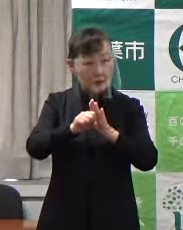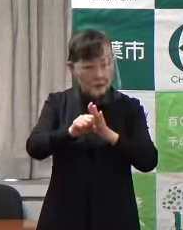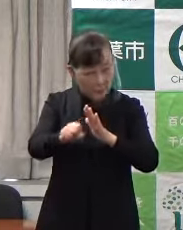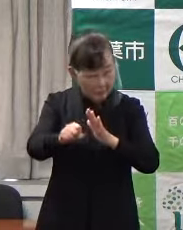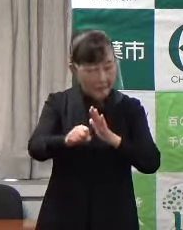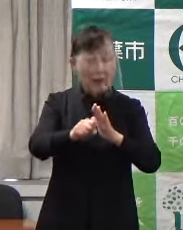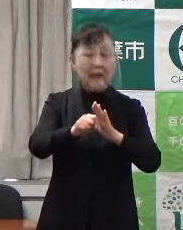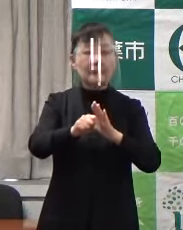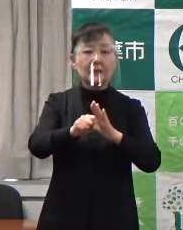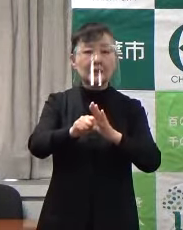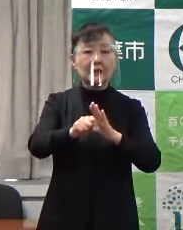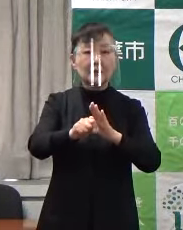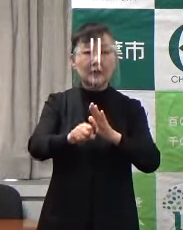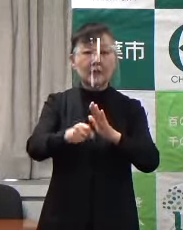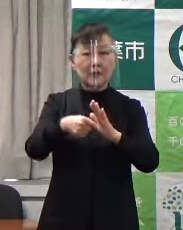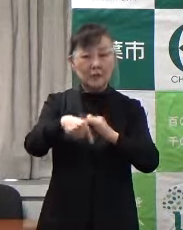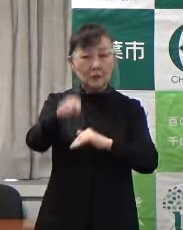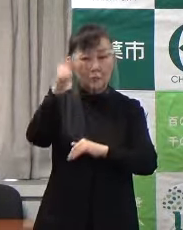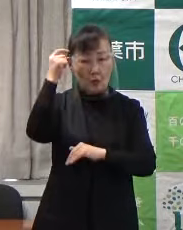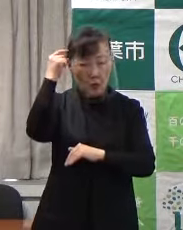性が発揮されていきますので、